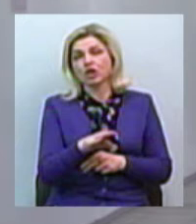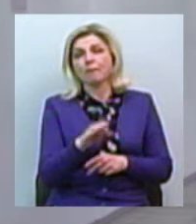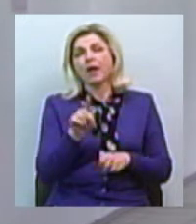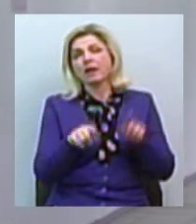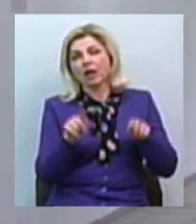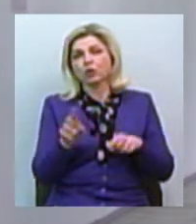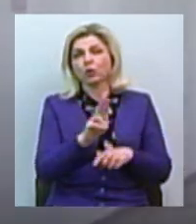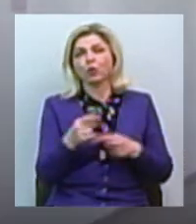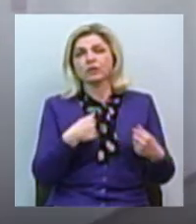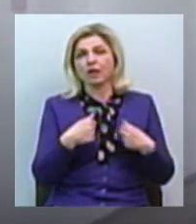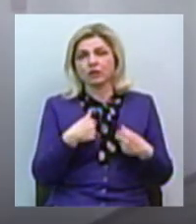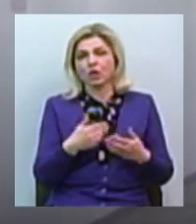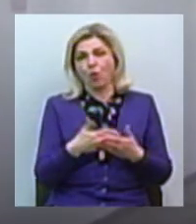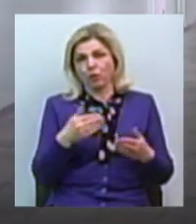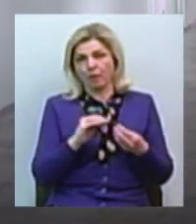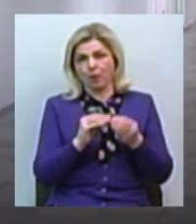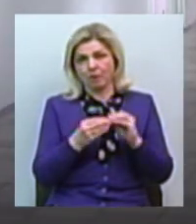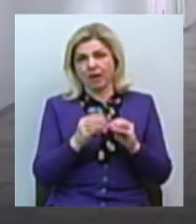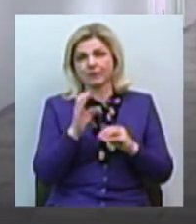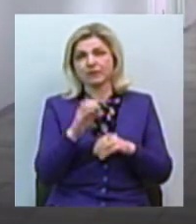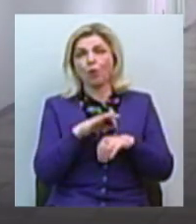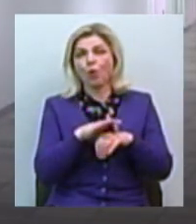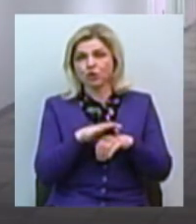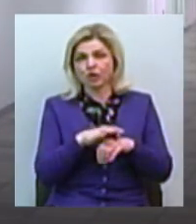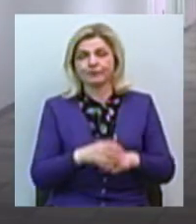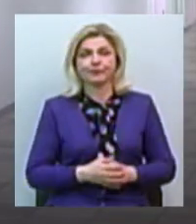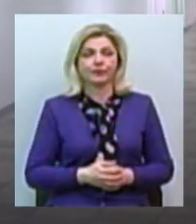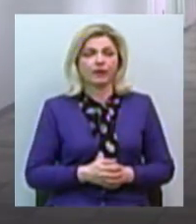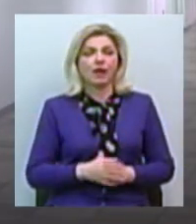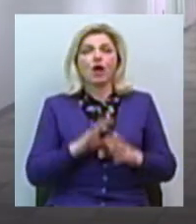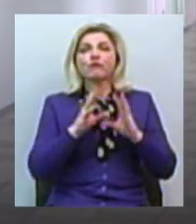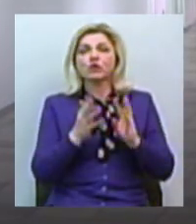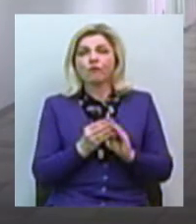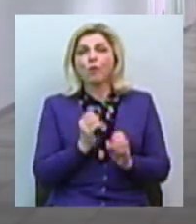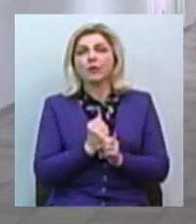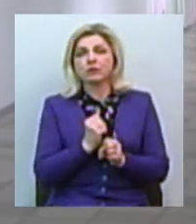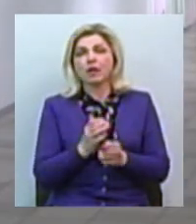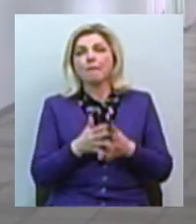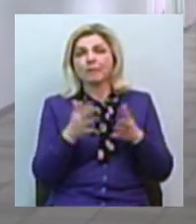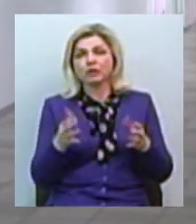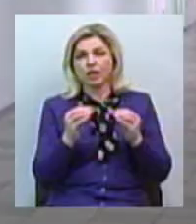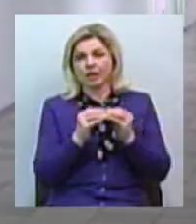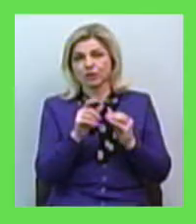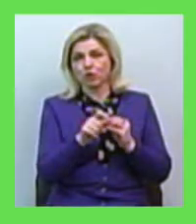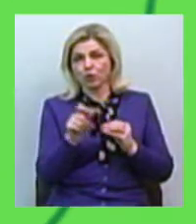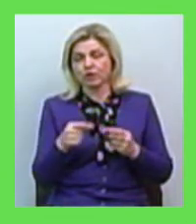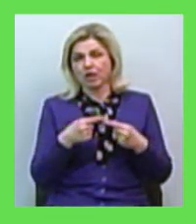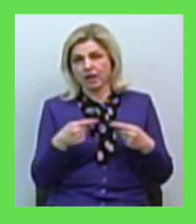там страждають від якихось проблем шкірою. Над проєктом усього працювало більше 10 людей в різні